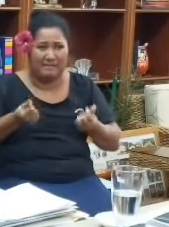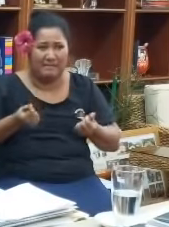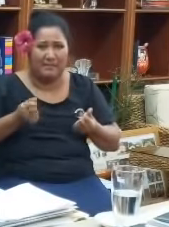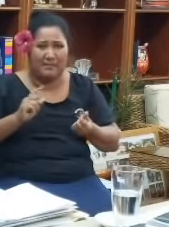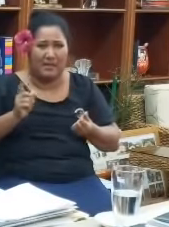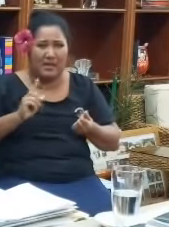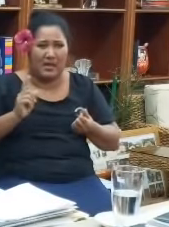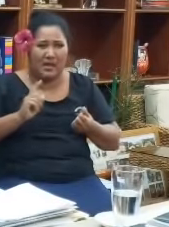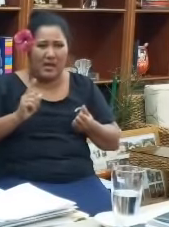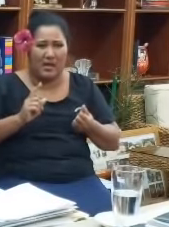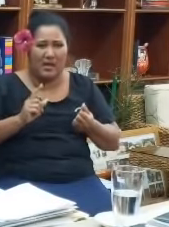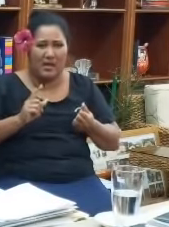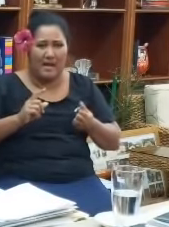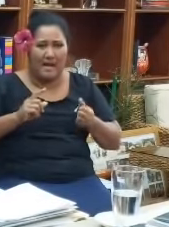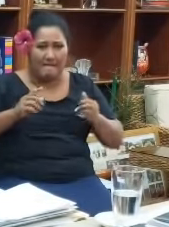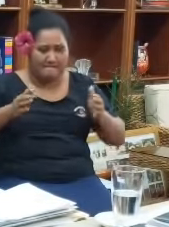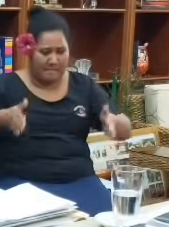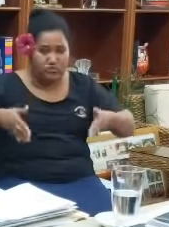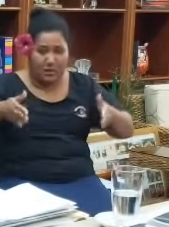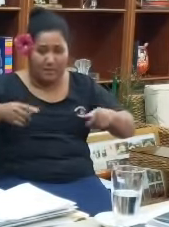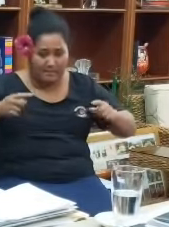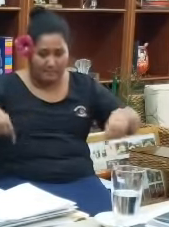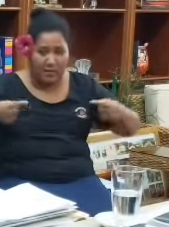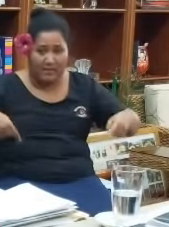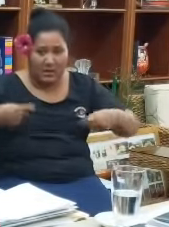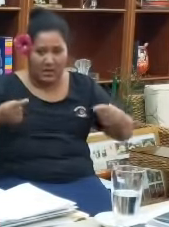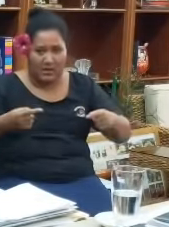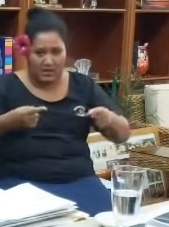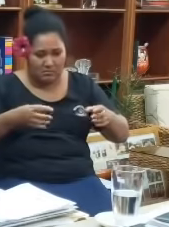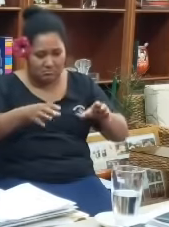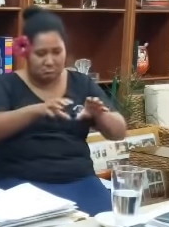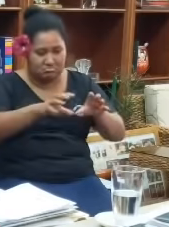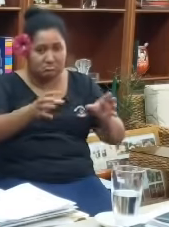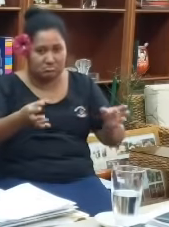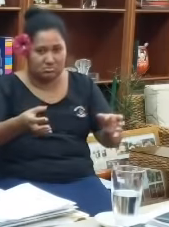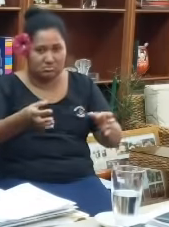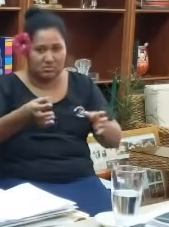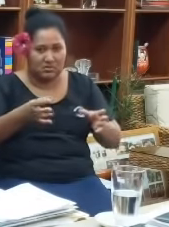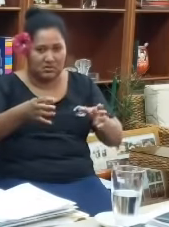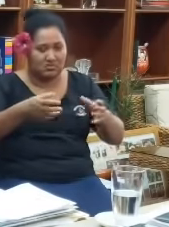meo pa kwa vane. Wau kuwai mo wau kukongo whanga au.